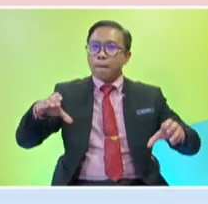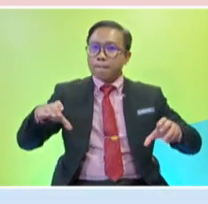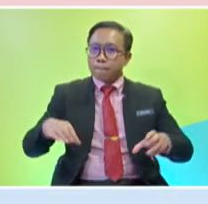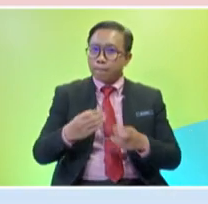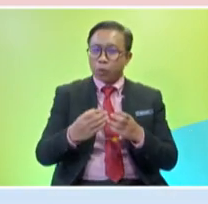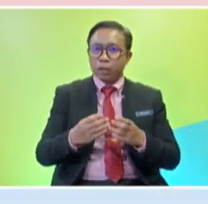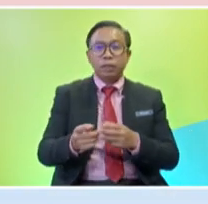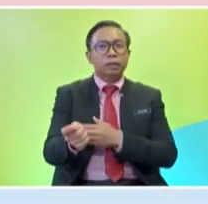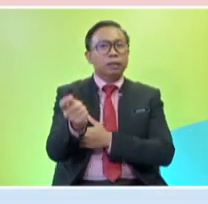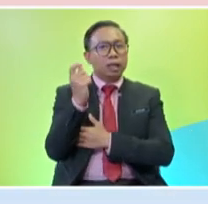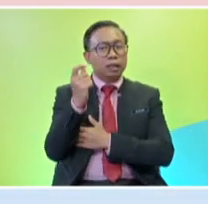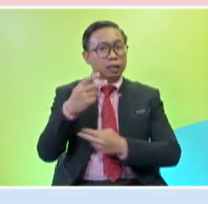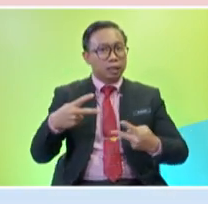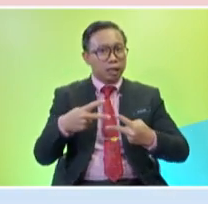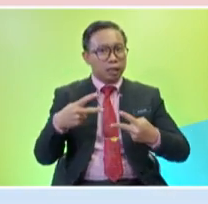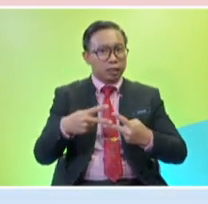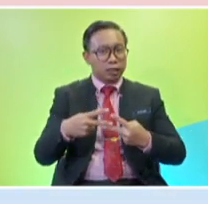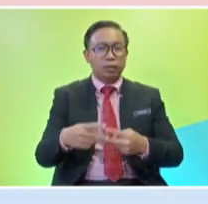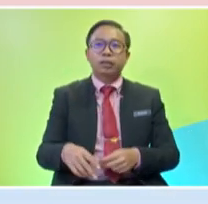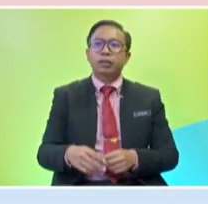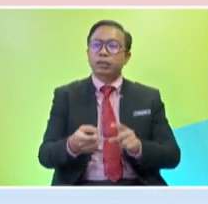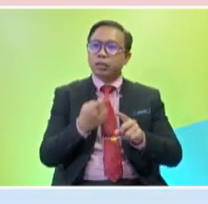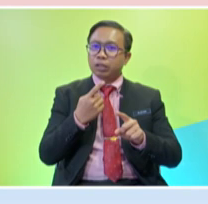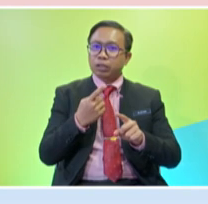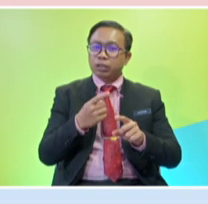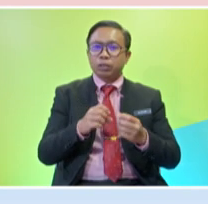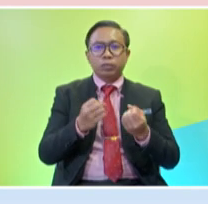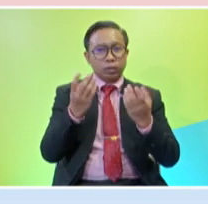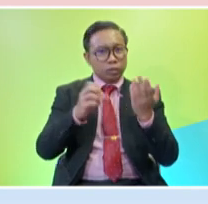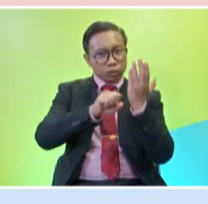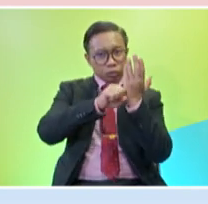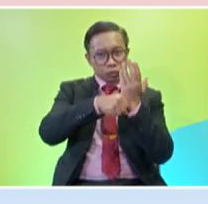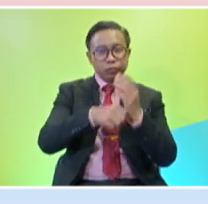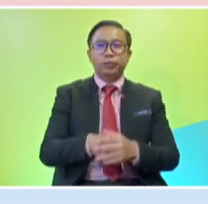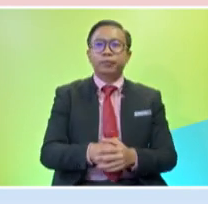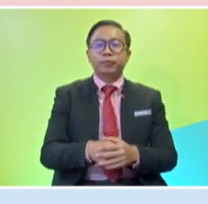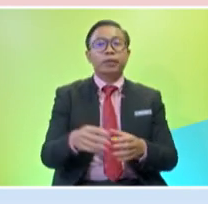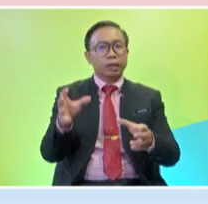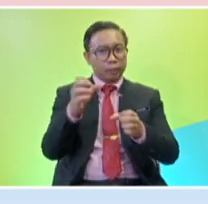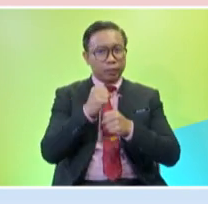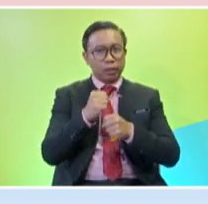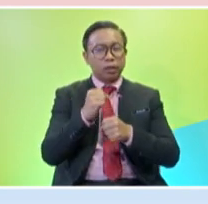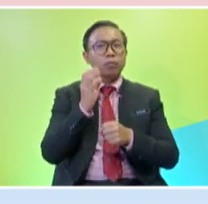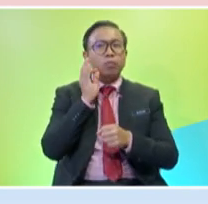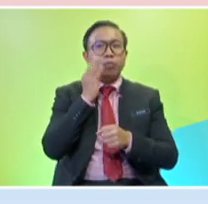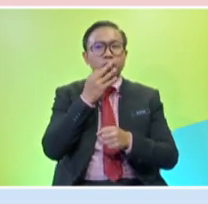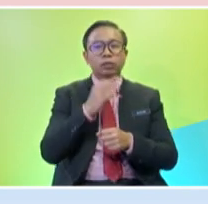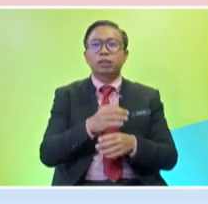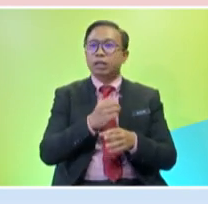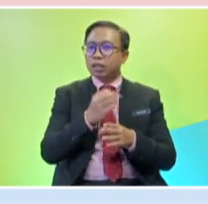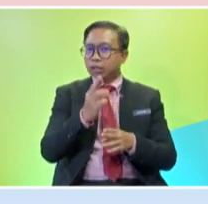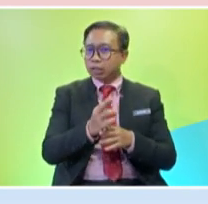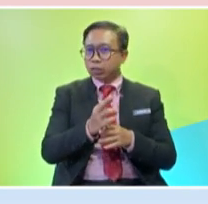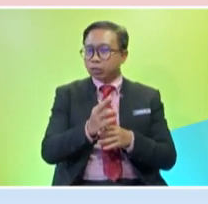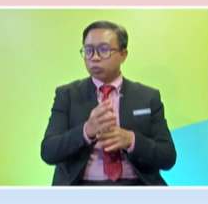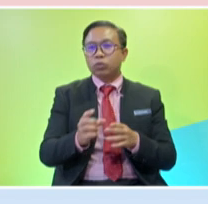tenaga elektrik daripada berbagai sumber Oke jadi soalnya dia Dapatkah buah-buahan atau bagian